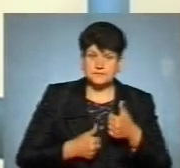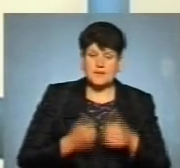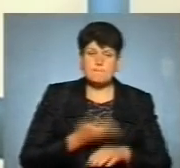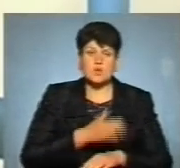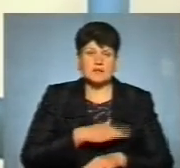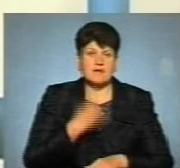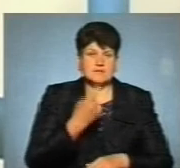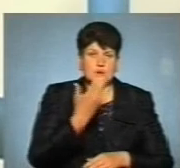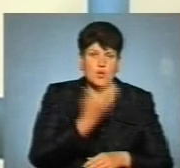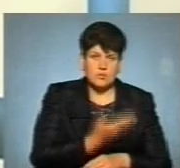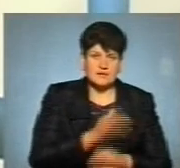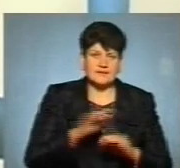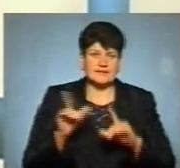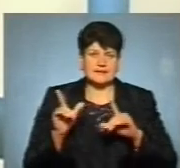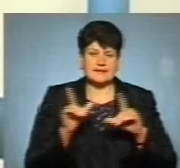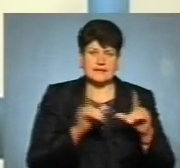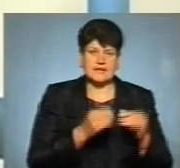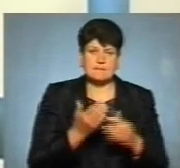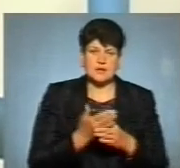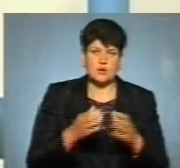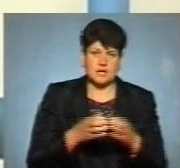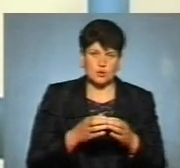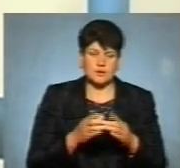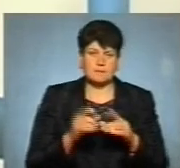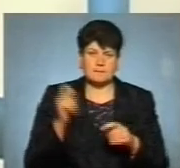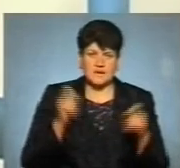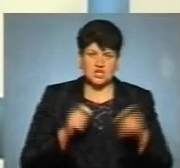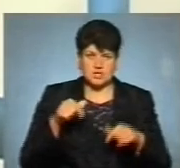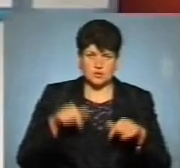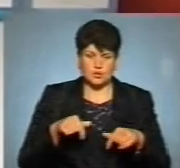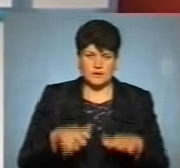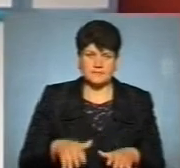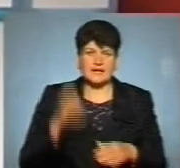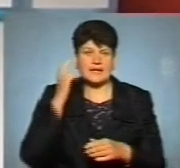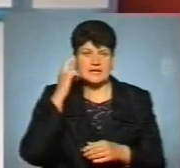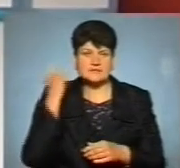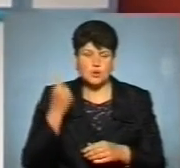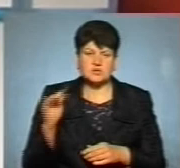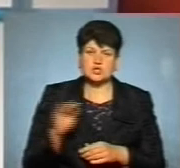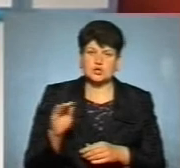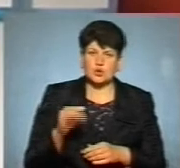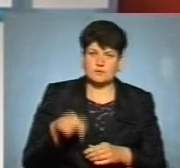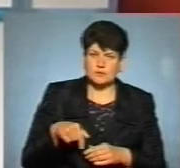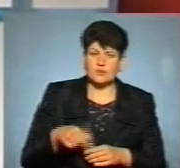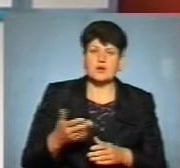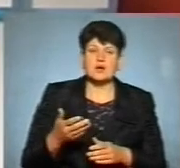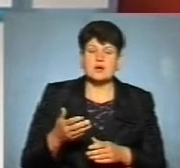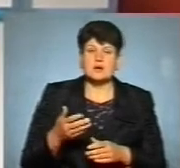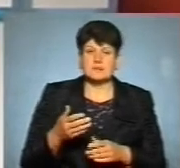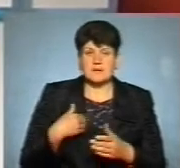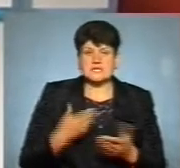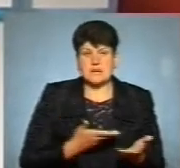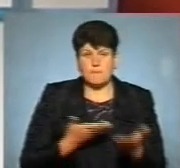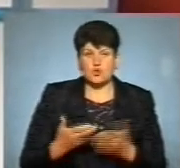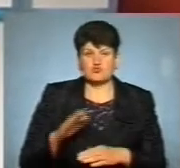Полтавській області, що діти їхали, діти пільгової категорії приїжджали до нас там, в Київській області, Житомирської були у нас діти. Крім того, ми запрошували